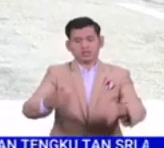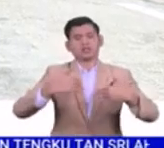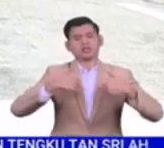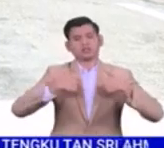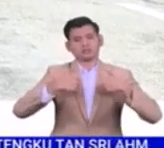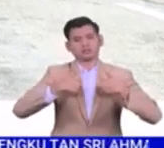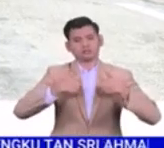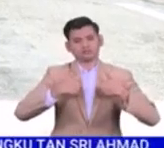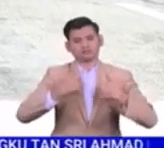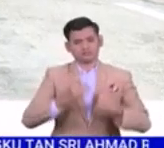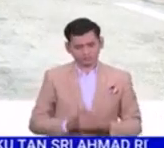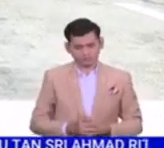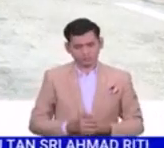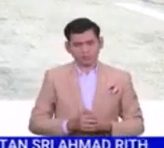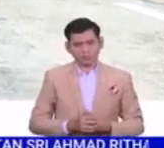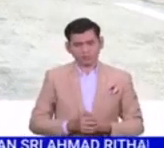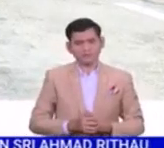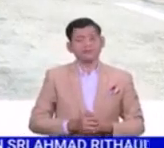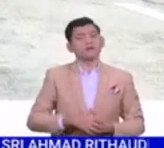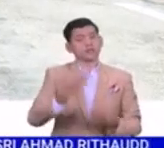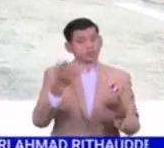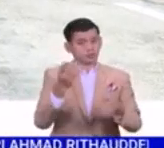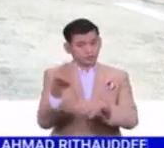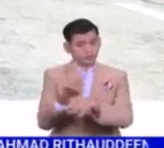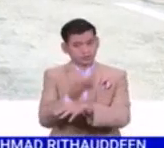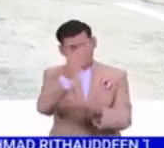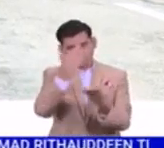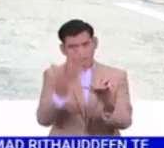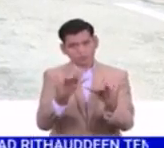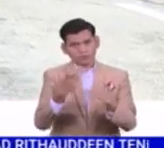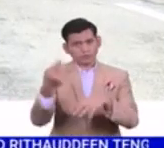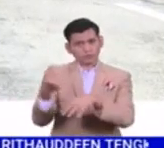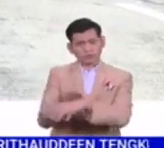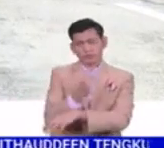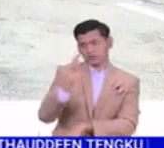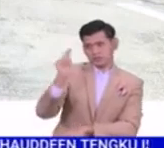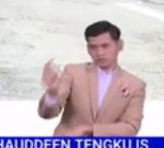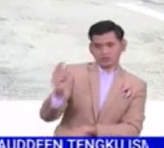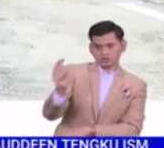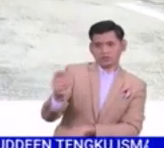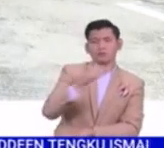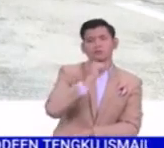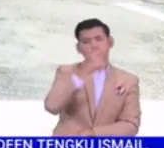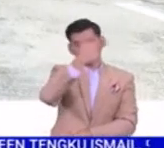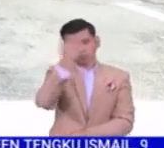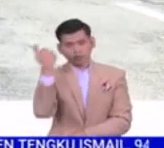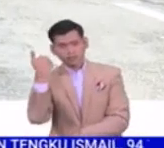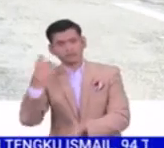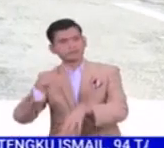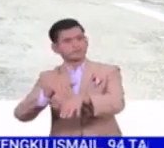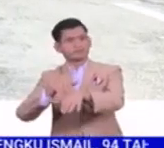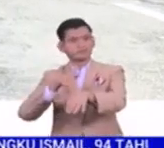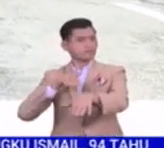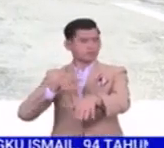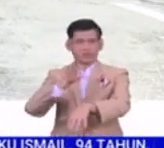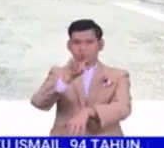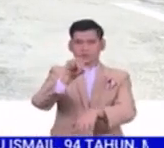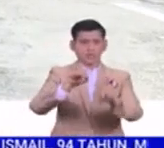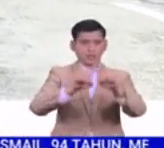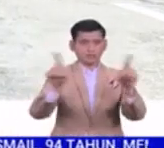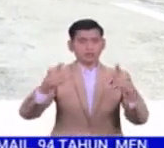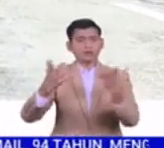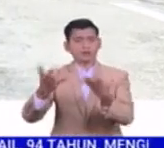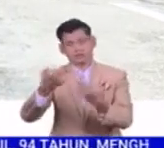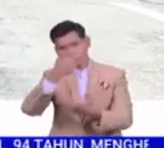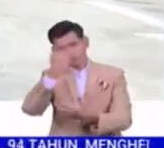di Plaza Tol ini kebanyakannya kerana mahu menggunakan lorong touch and go dan bukan disebabkan kesesakan lalu lintas.